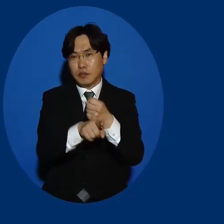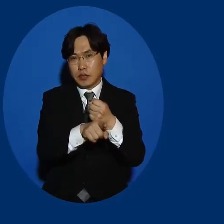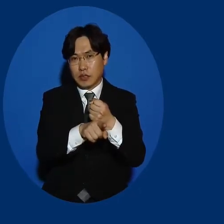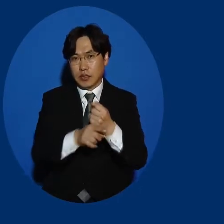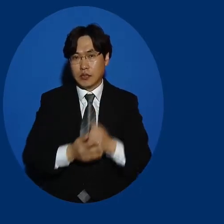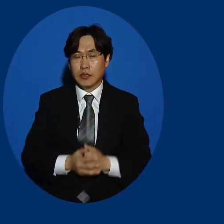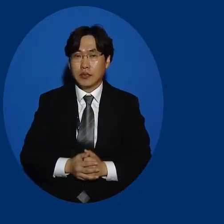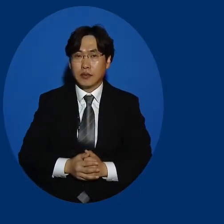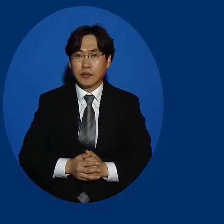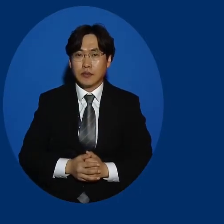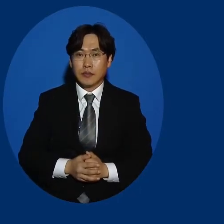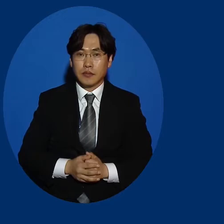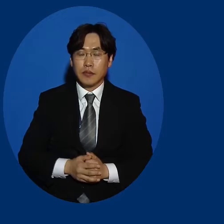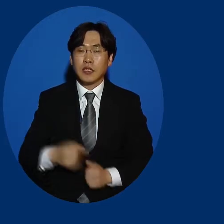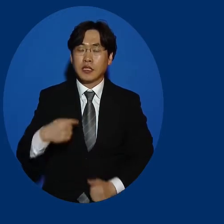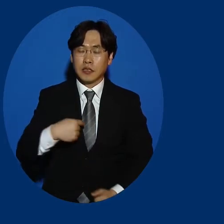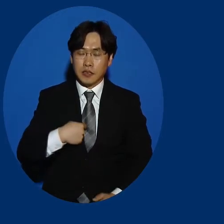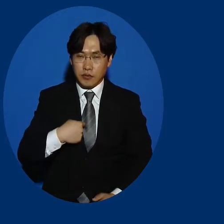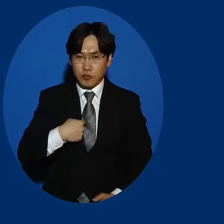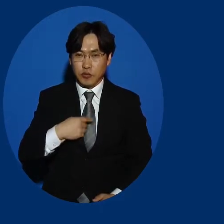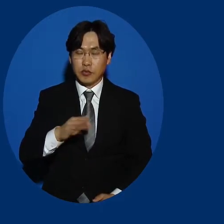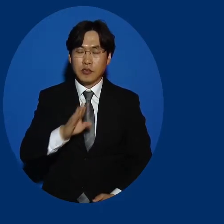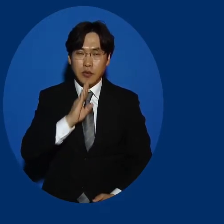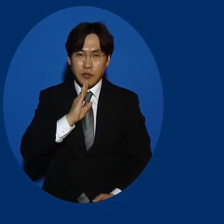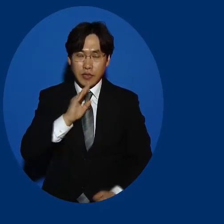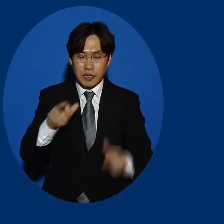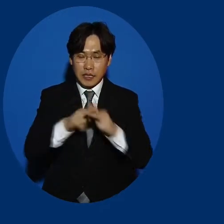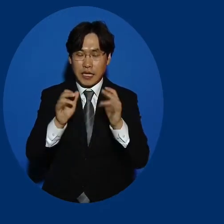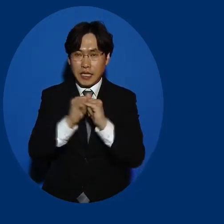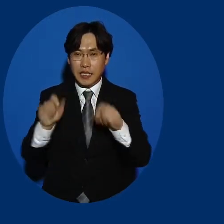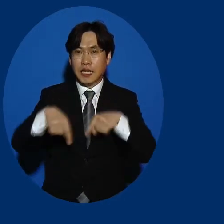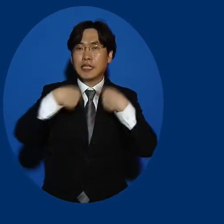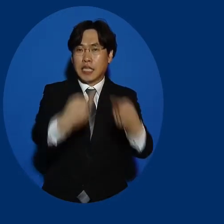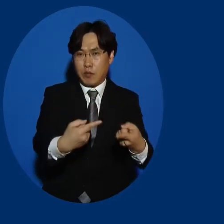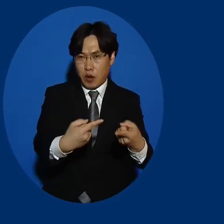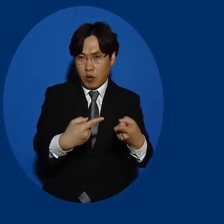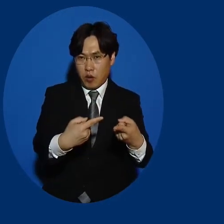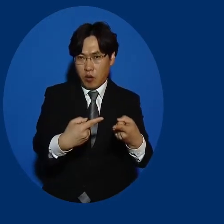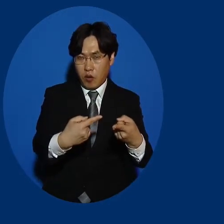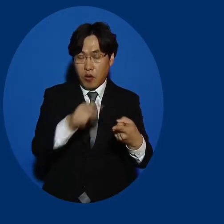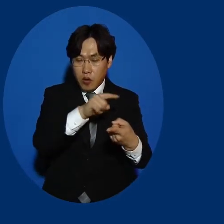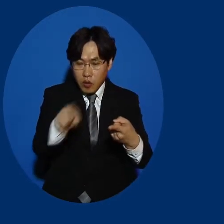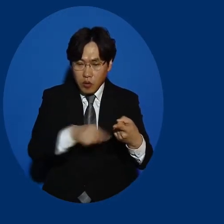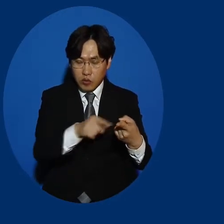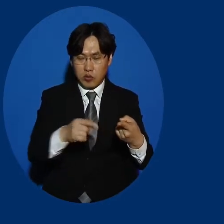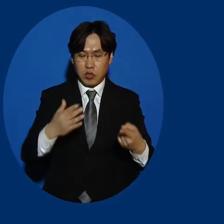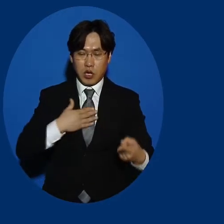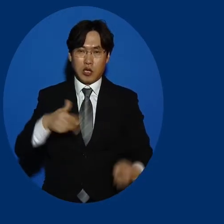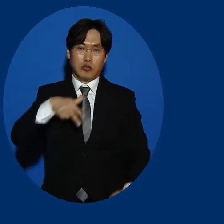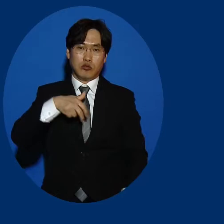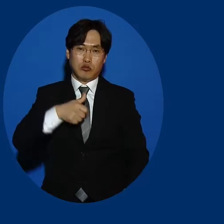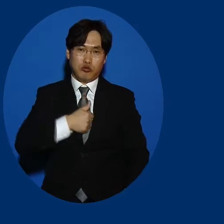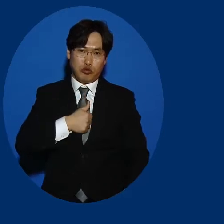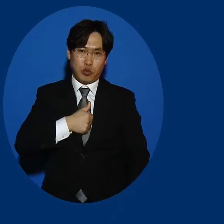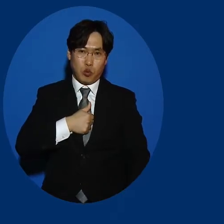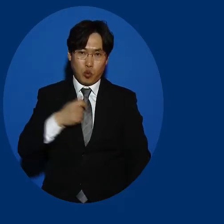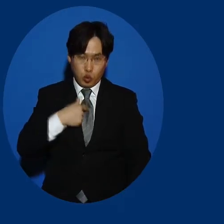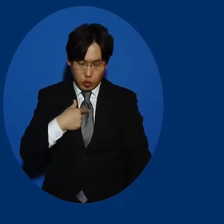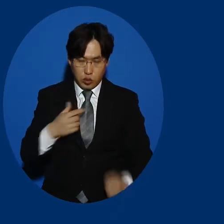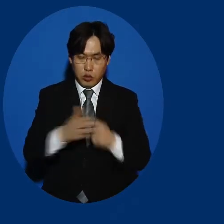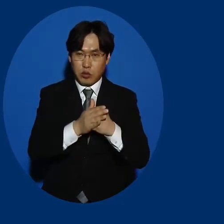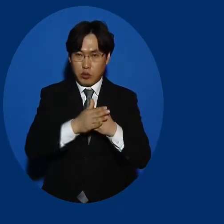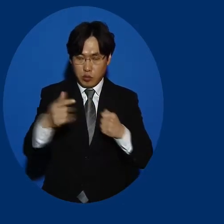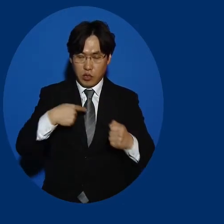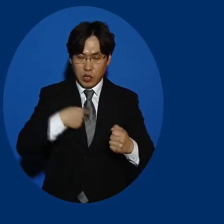뜻이에요. 그래서 정말 우리가 장애를 가지고 있어도 우리가 물론 우리의 삶은 내가 주인공이고 내가 주체라는 거를